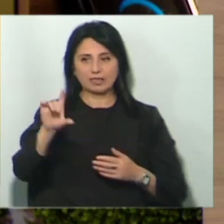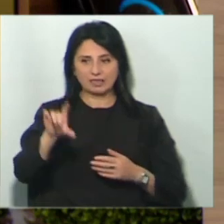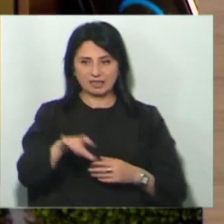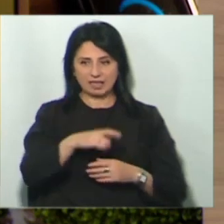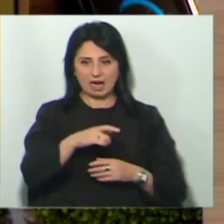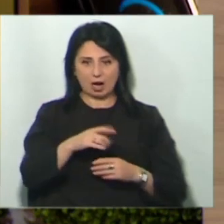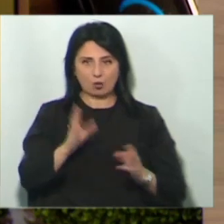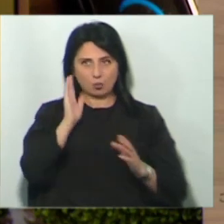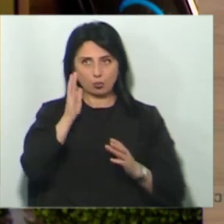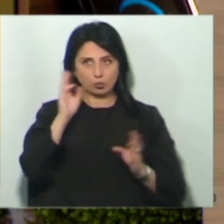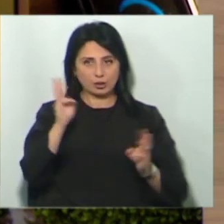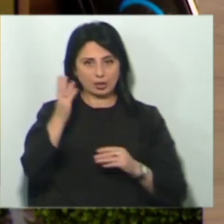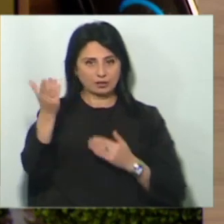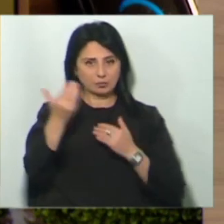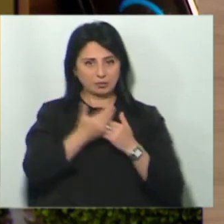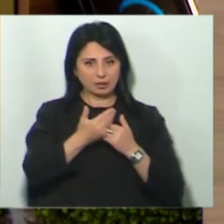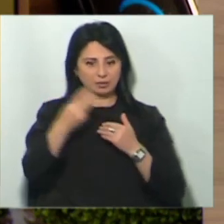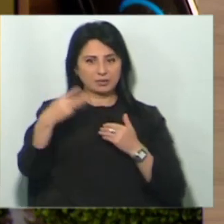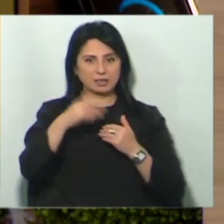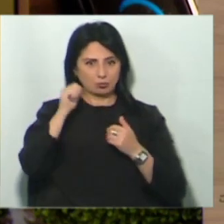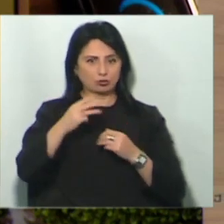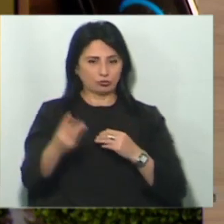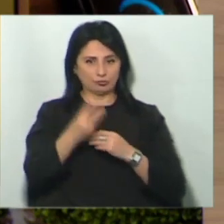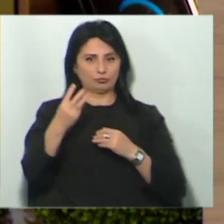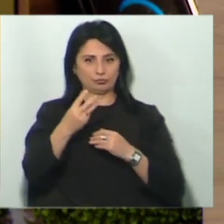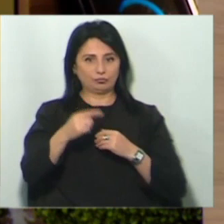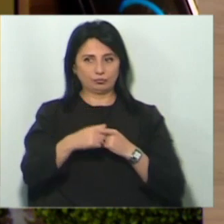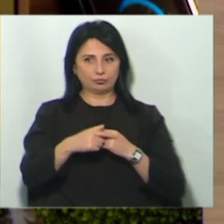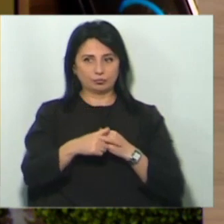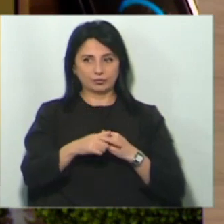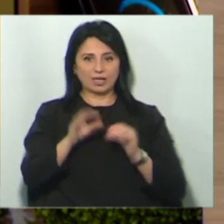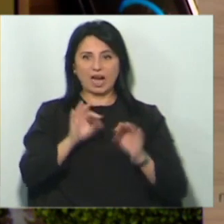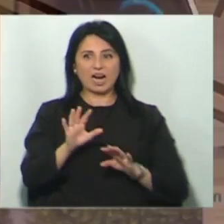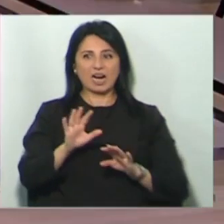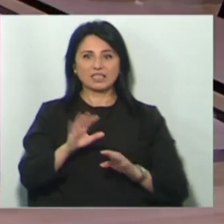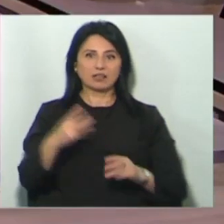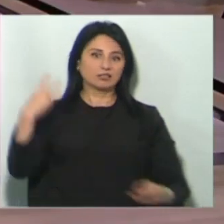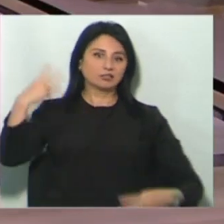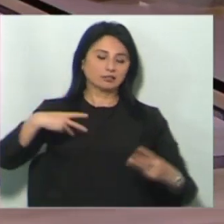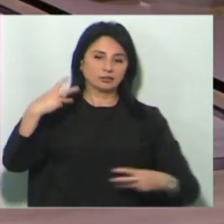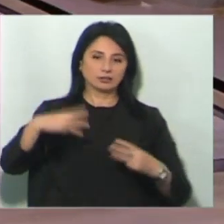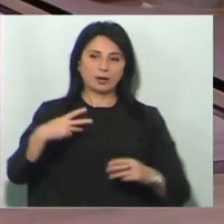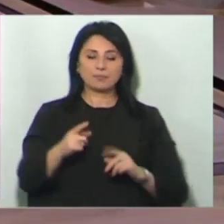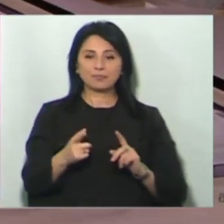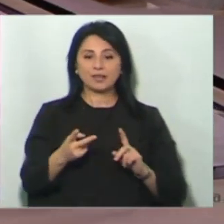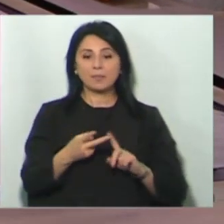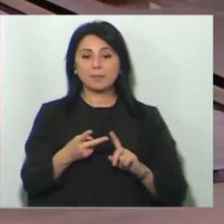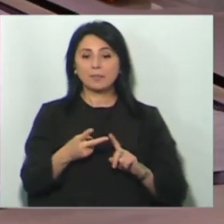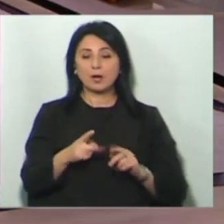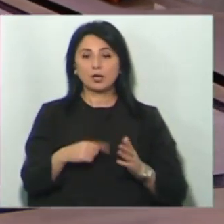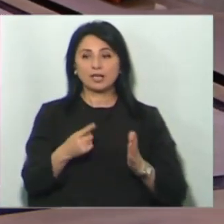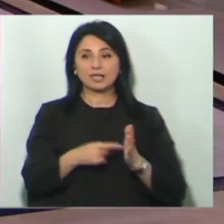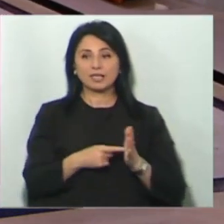რომელიც დაგწვავს და პირდაპირ მზისხივებს ადამიანი არარაციონალურად ეფიცხება. Მაგრამ მეორე არის